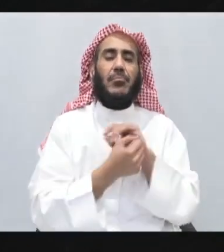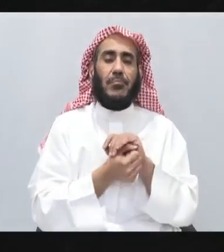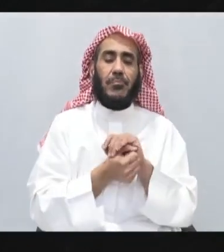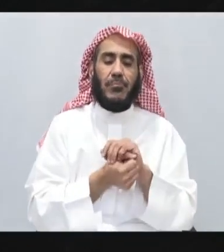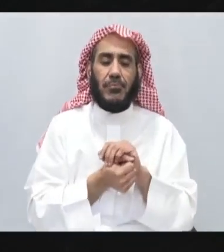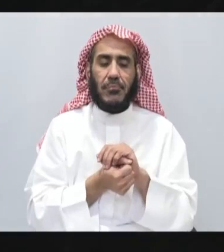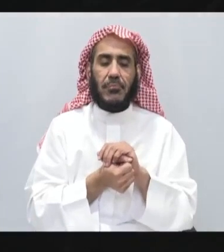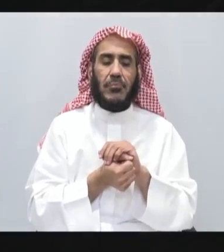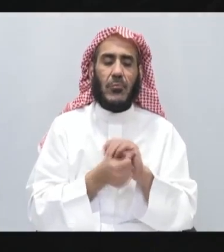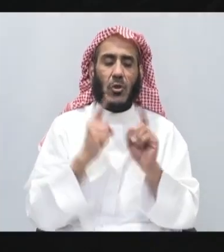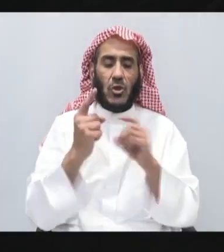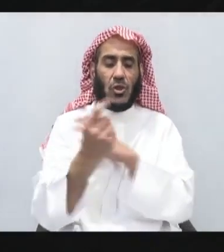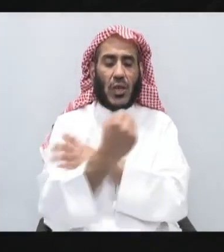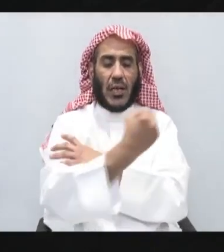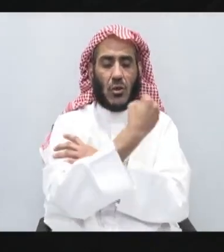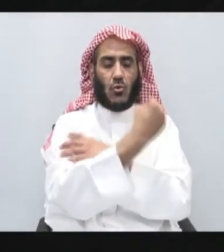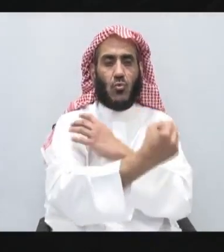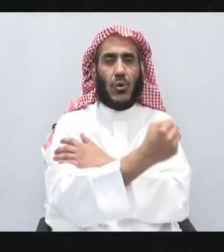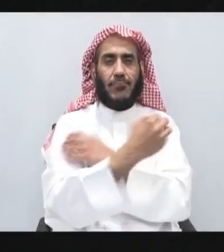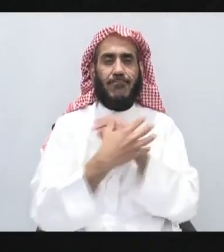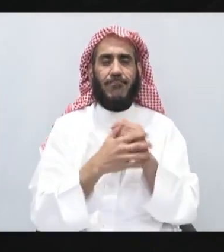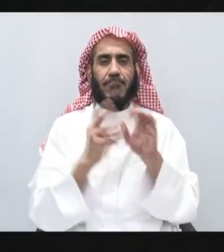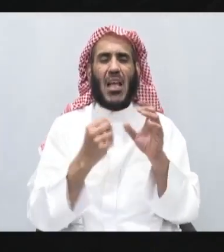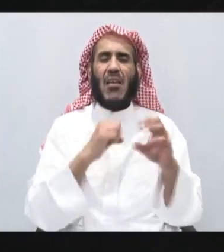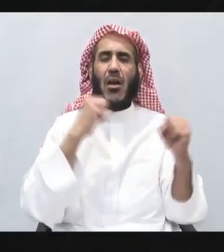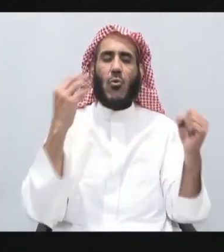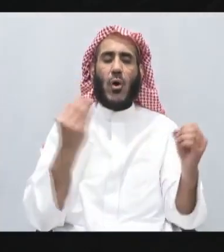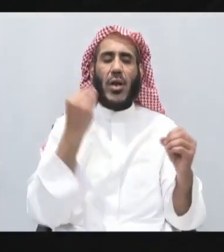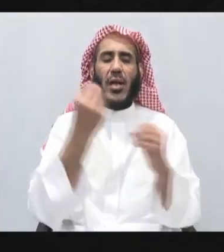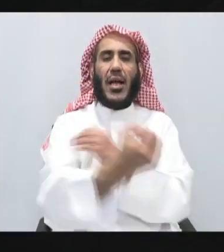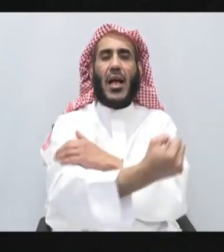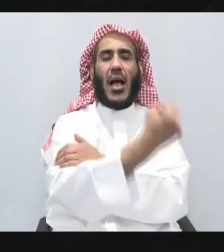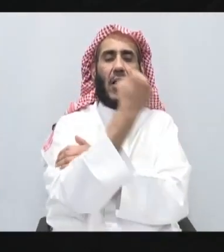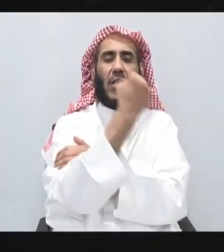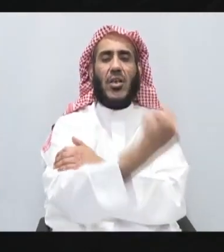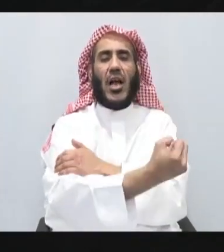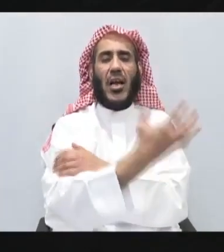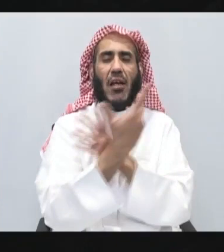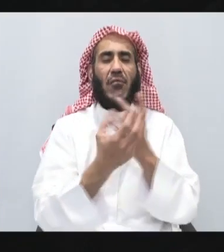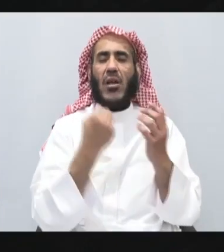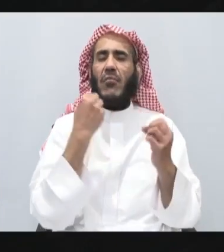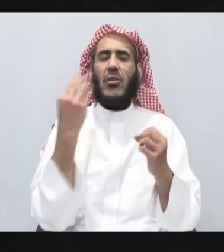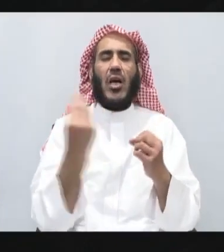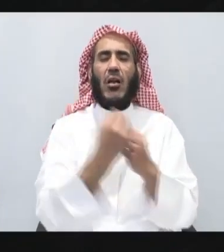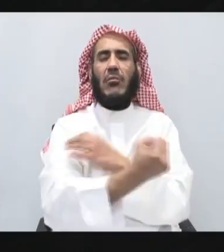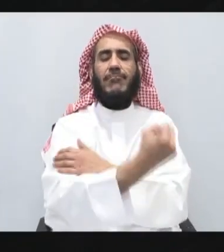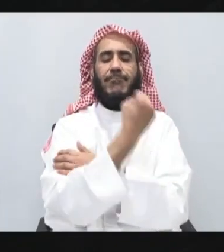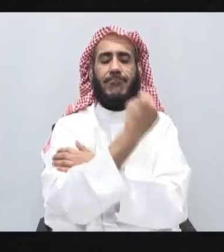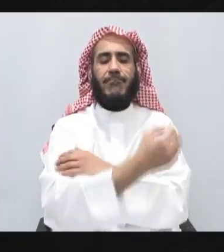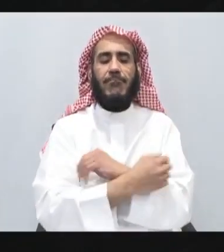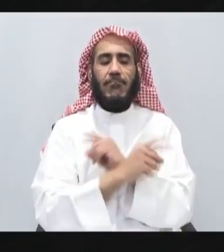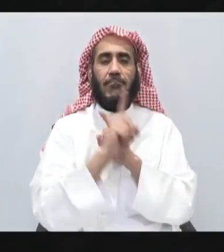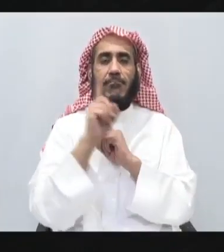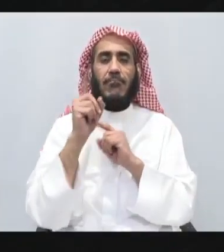العضلات شاهدوا معي هذه الصوره كيف نحرك عضله الذراع مثلا كيف نحركها كما